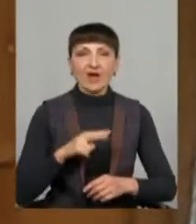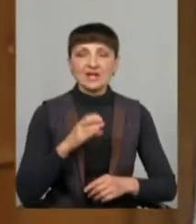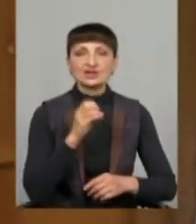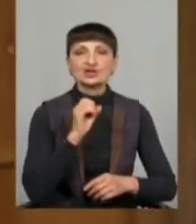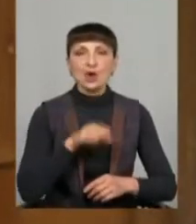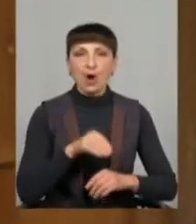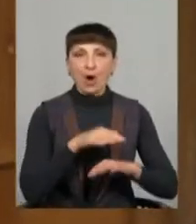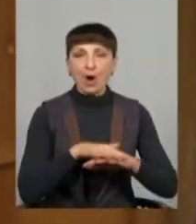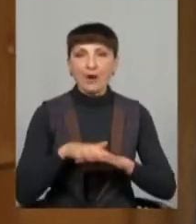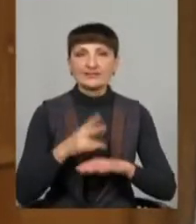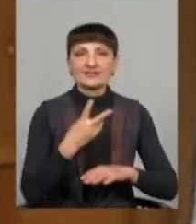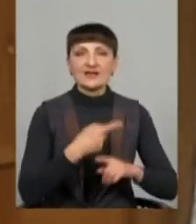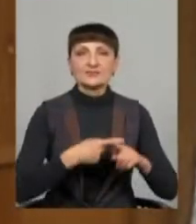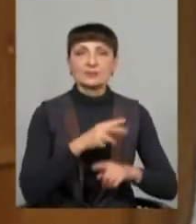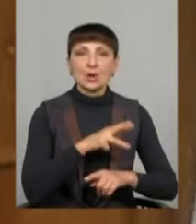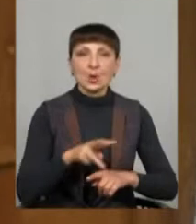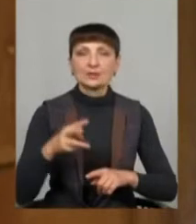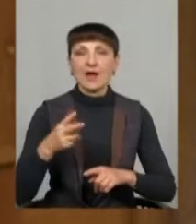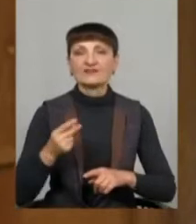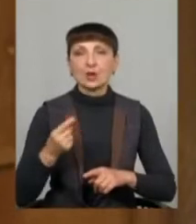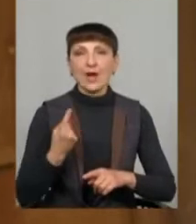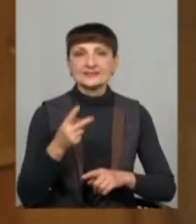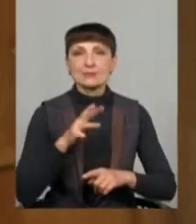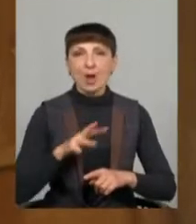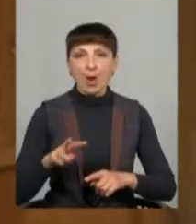получается. Один на 2,5 миллиона, другой